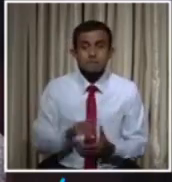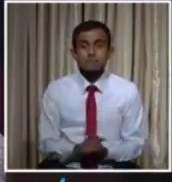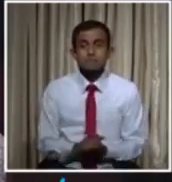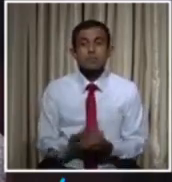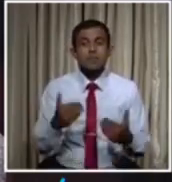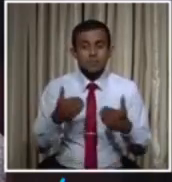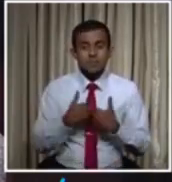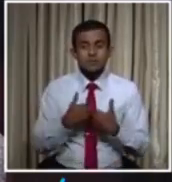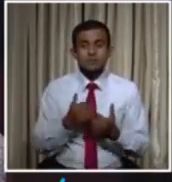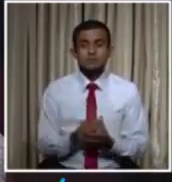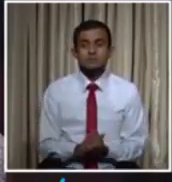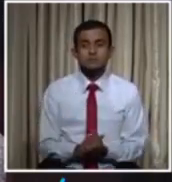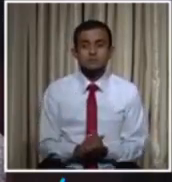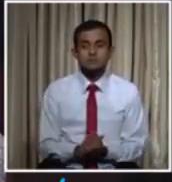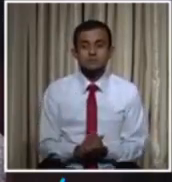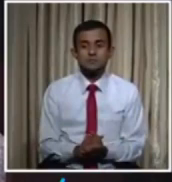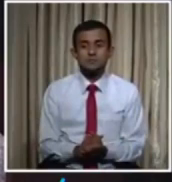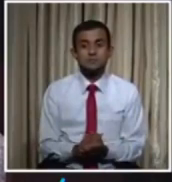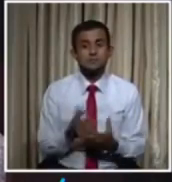අපිට ජාත්‍යන්තර මුදල් ලේඛකයක් නැහැ